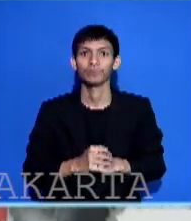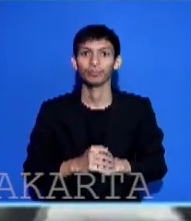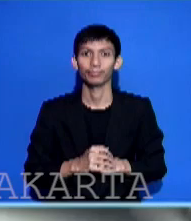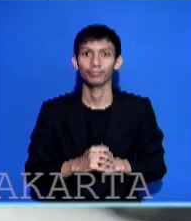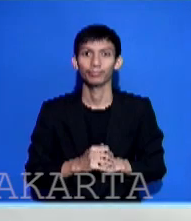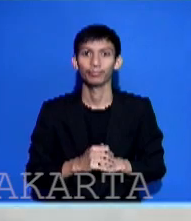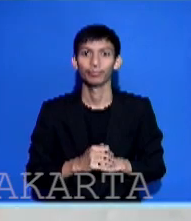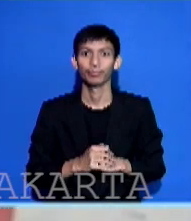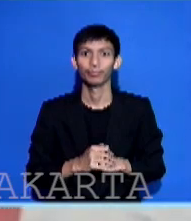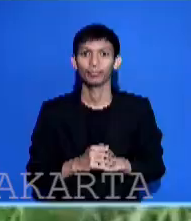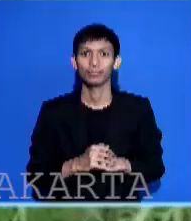enjam Asan